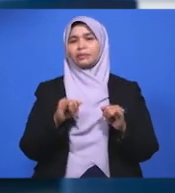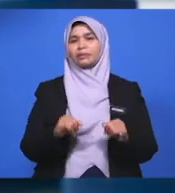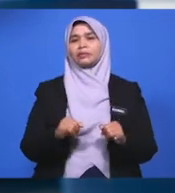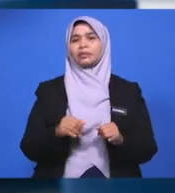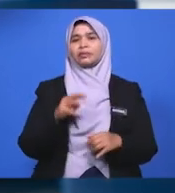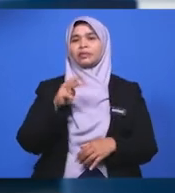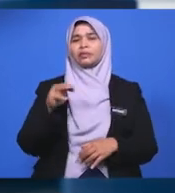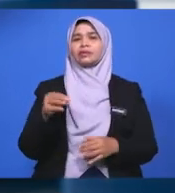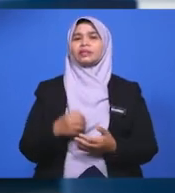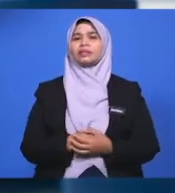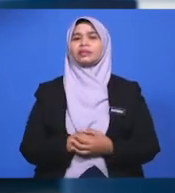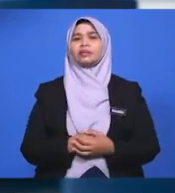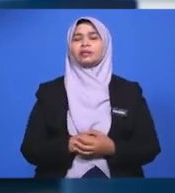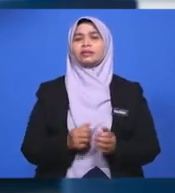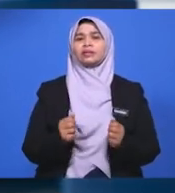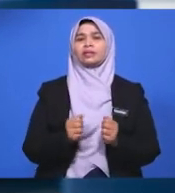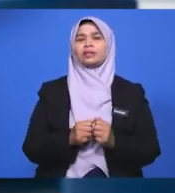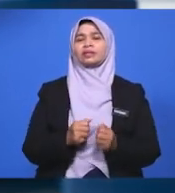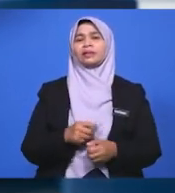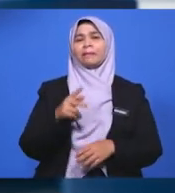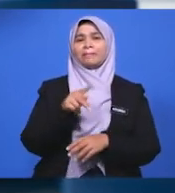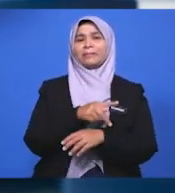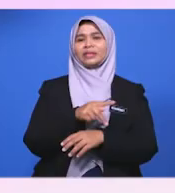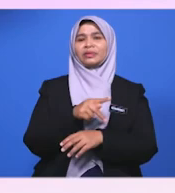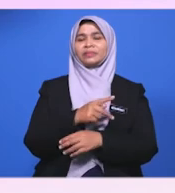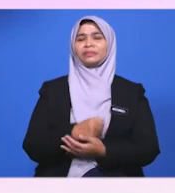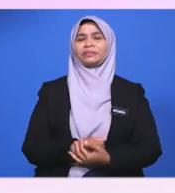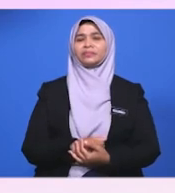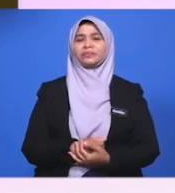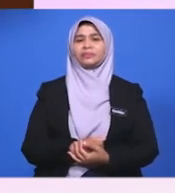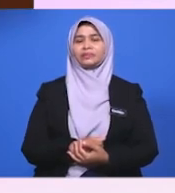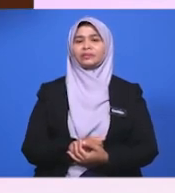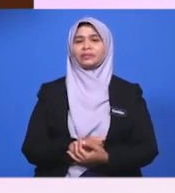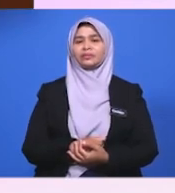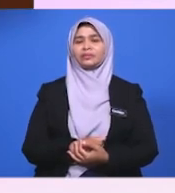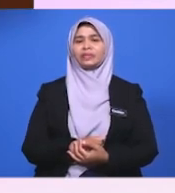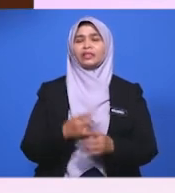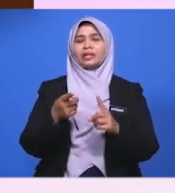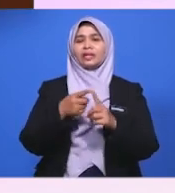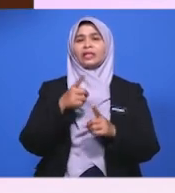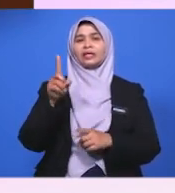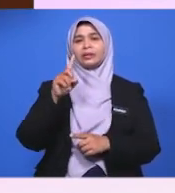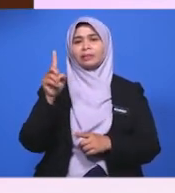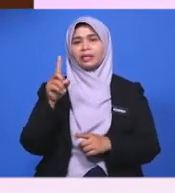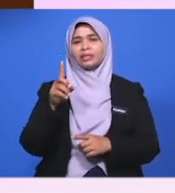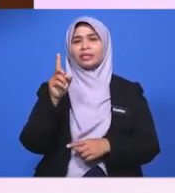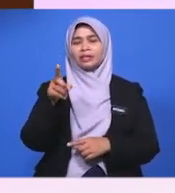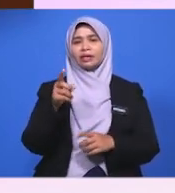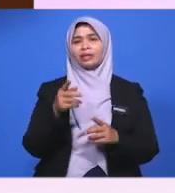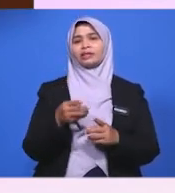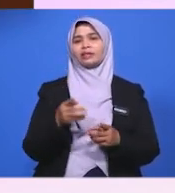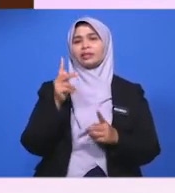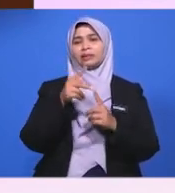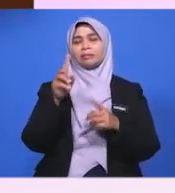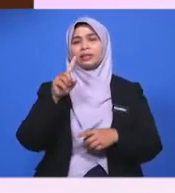meninggalkan murid-murid dengan serangkap pantun. Dari mana hendak ke